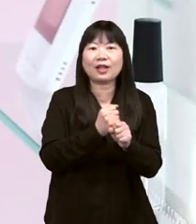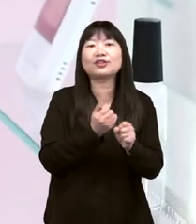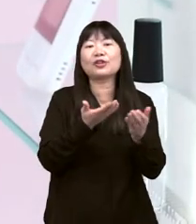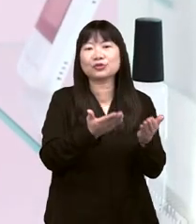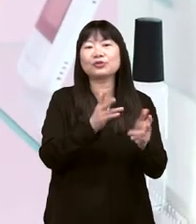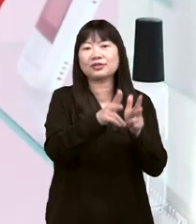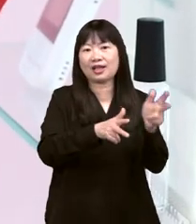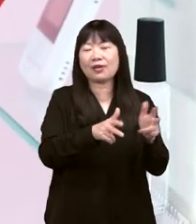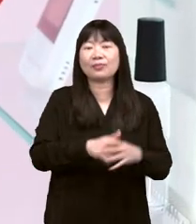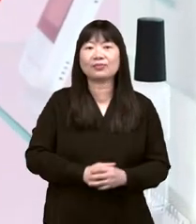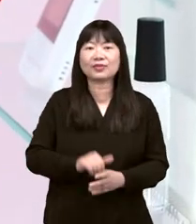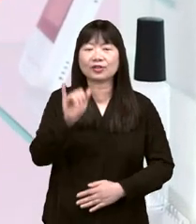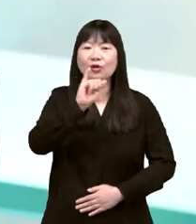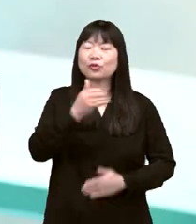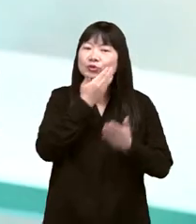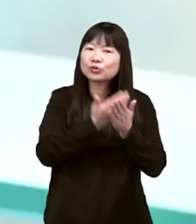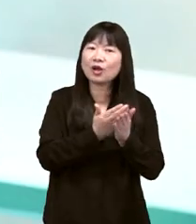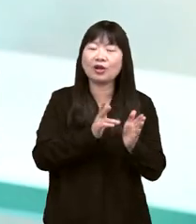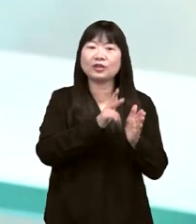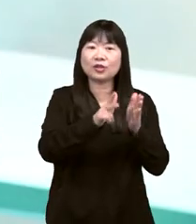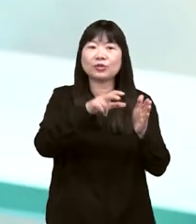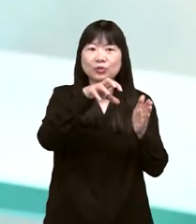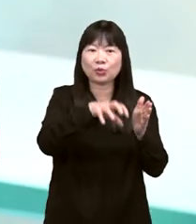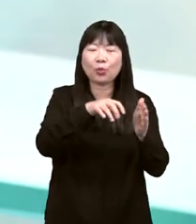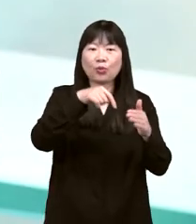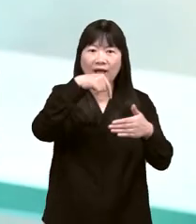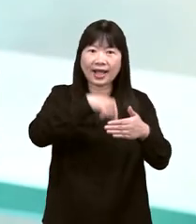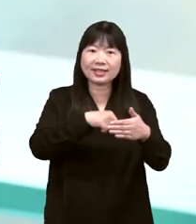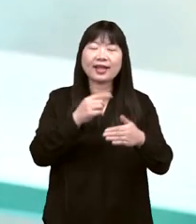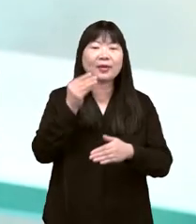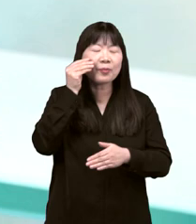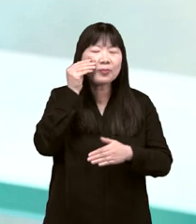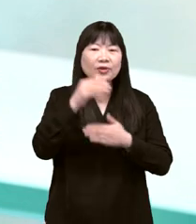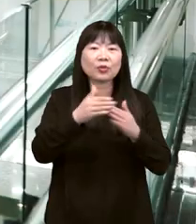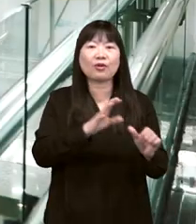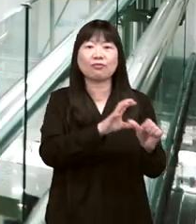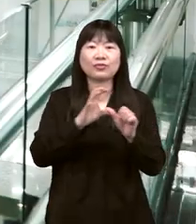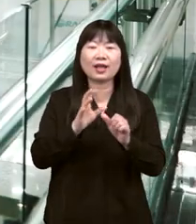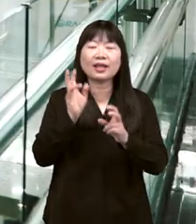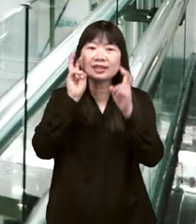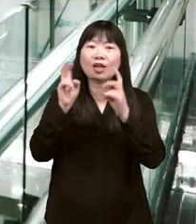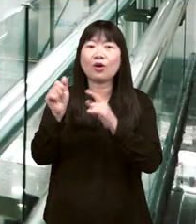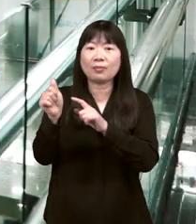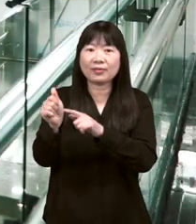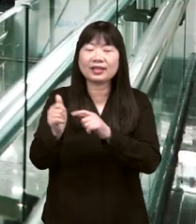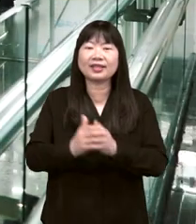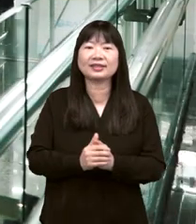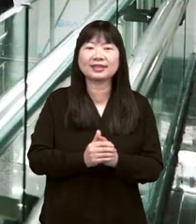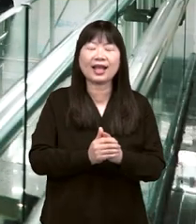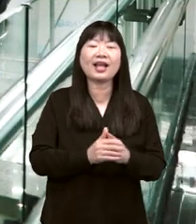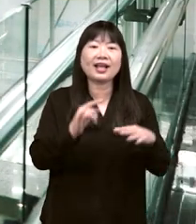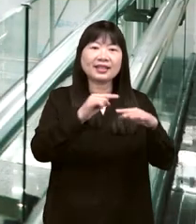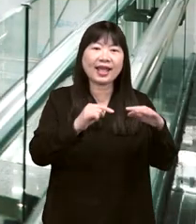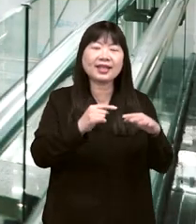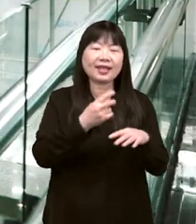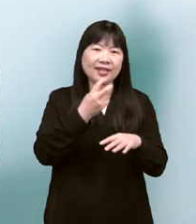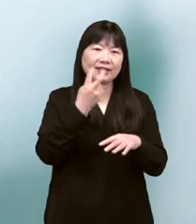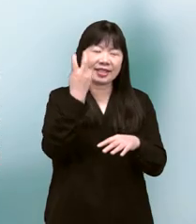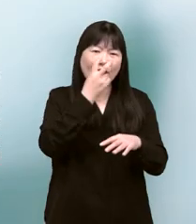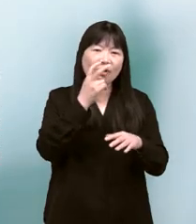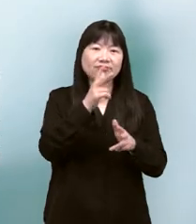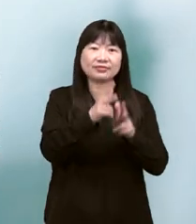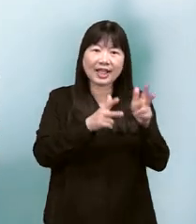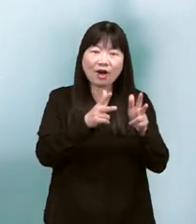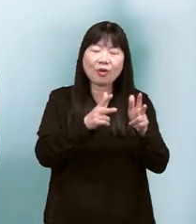사업인데요. 전국 주요 철도역 내부의 가용 공간을 활용해서 기업에게는 네일케어 사업 매장을